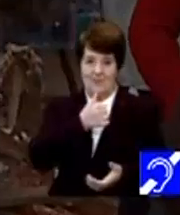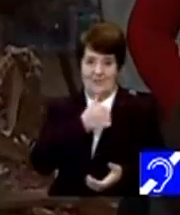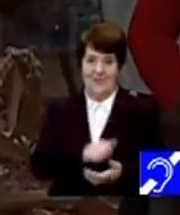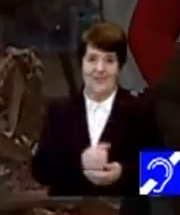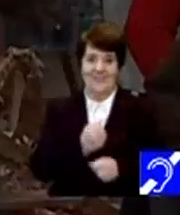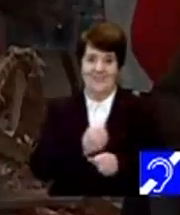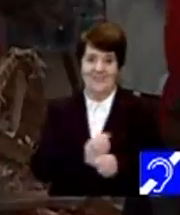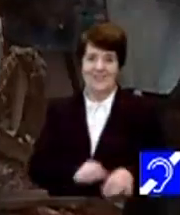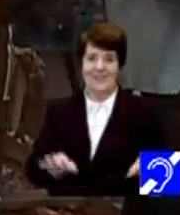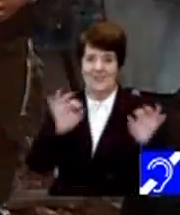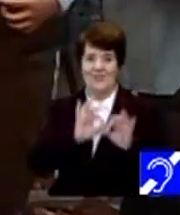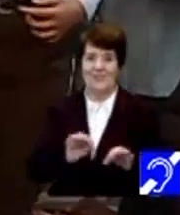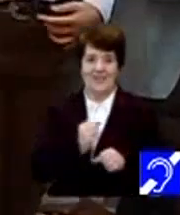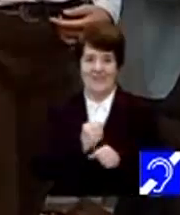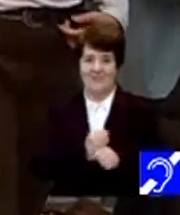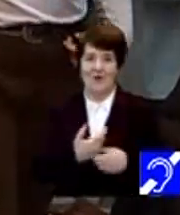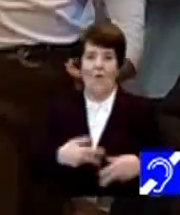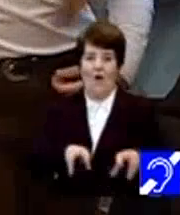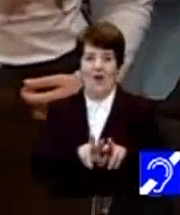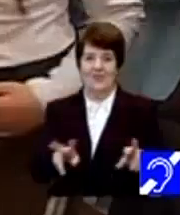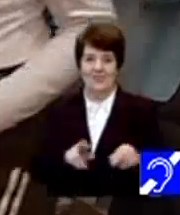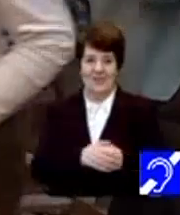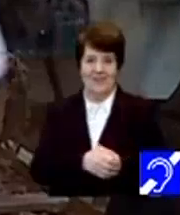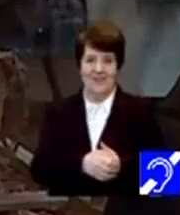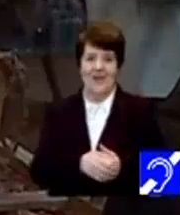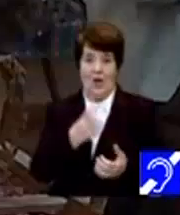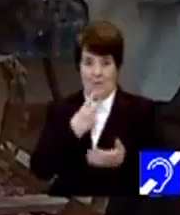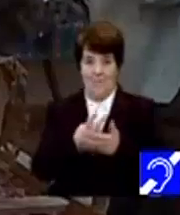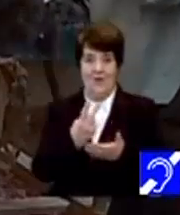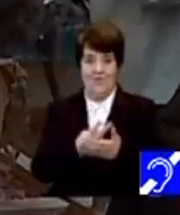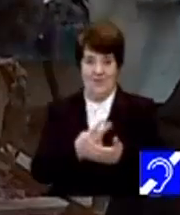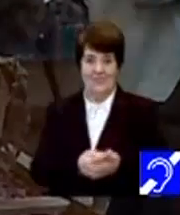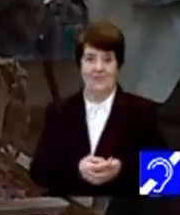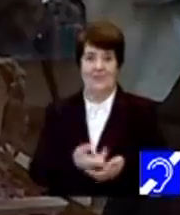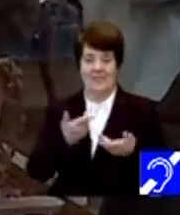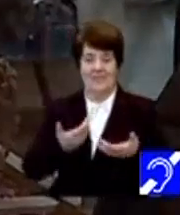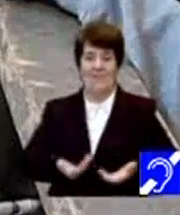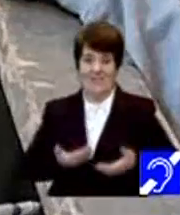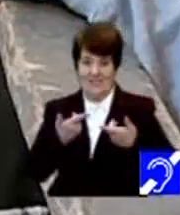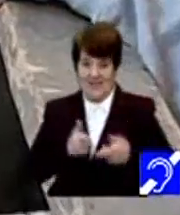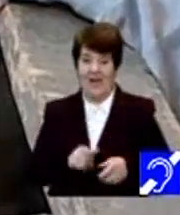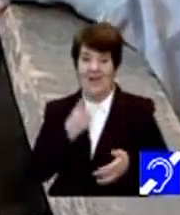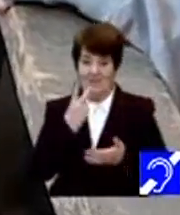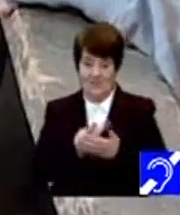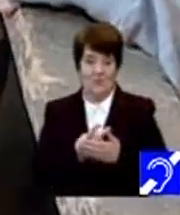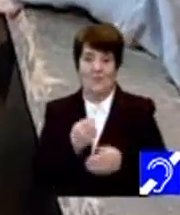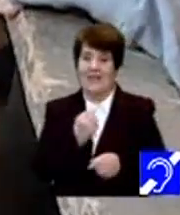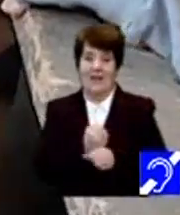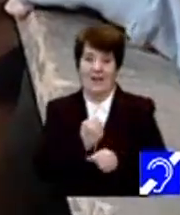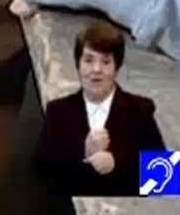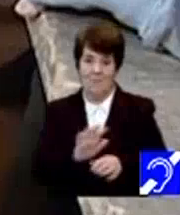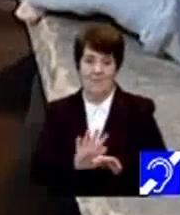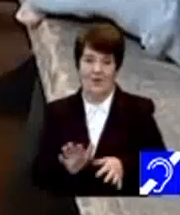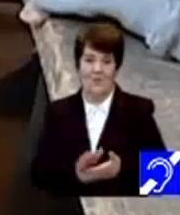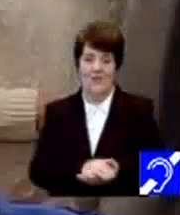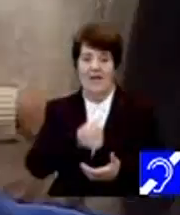Am încercat să croșetez, dar niciodată n-am încercat cu așa chestie. Am mai văzut în viața reală, dar nu mi-a